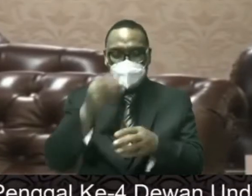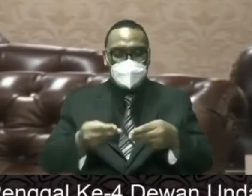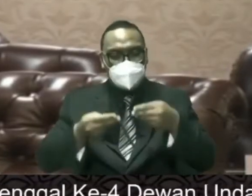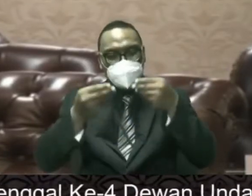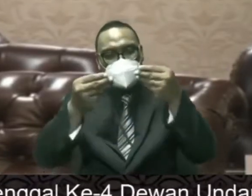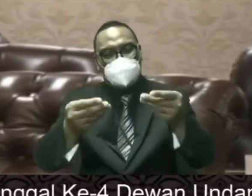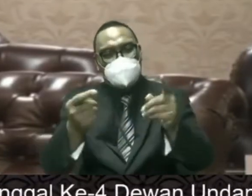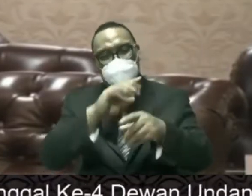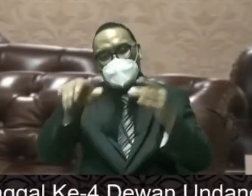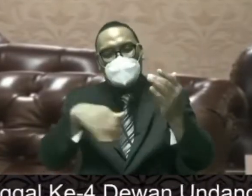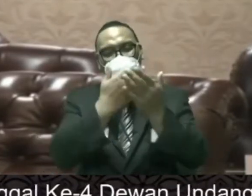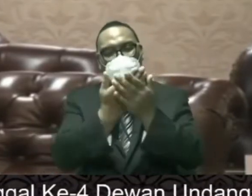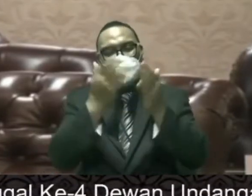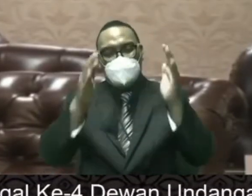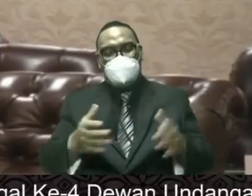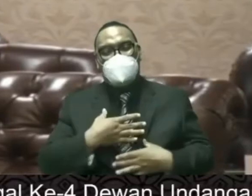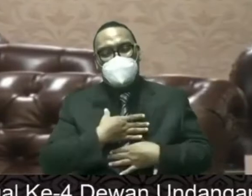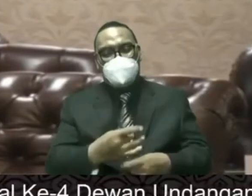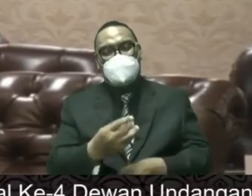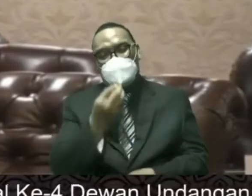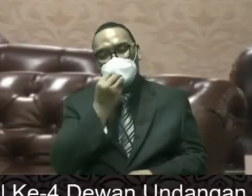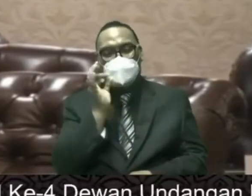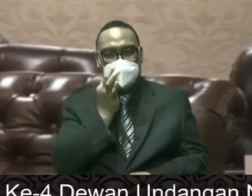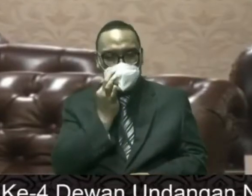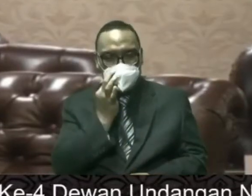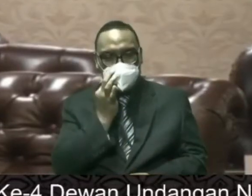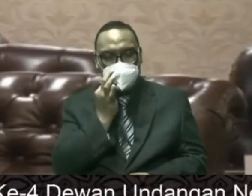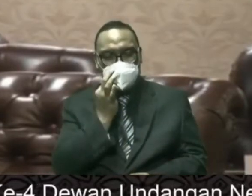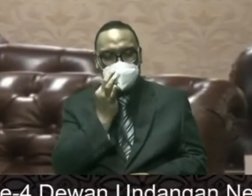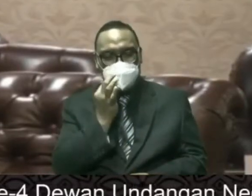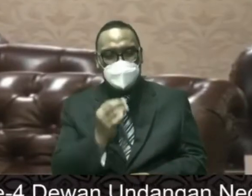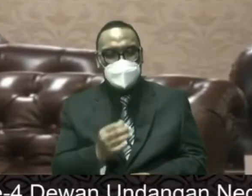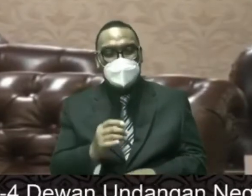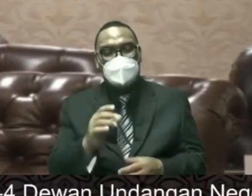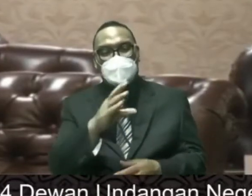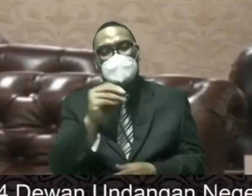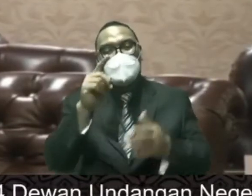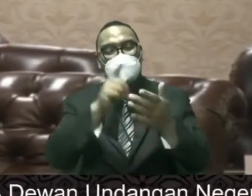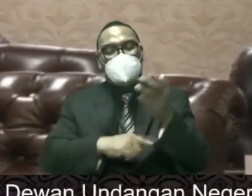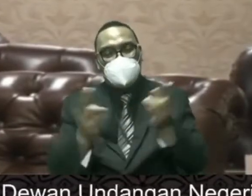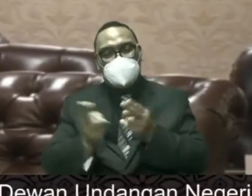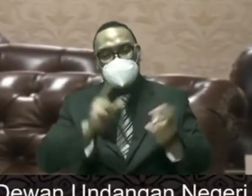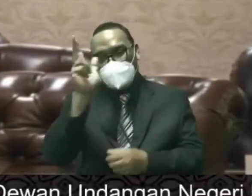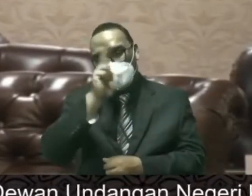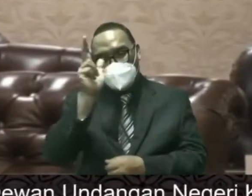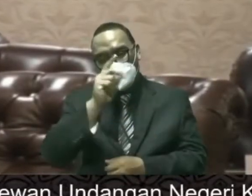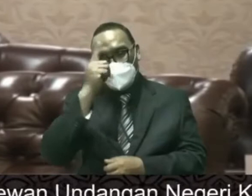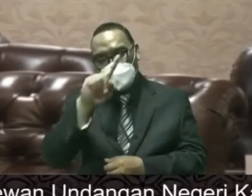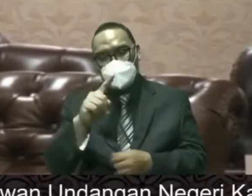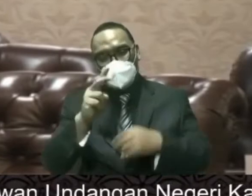dan dalam masa yang sama atau khusyuk Raja untuk meningkatkan menaik taraf infrastruktur di kawasan